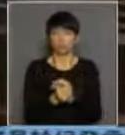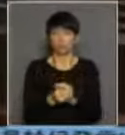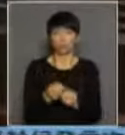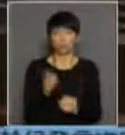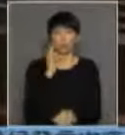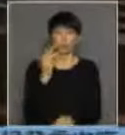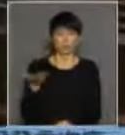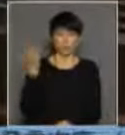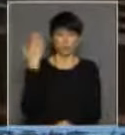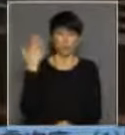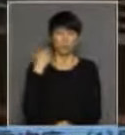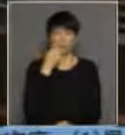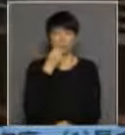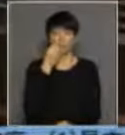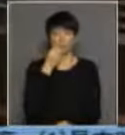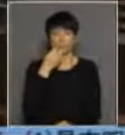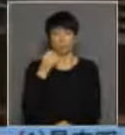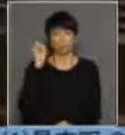作日子。